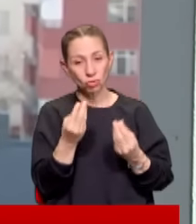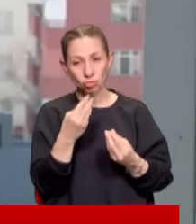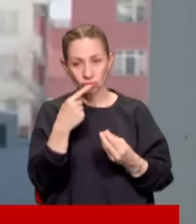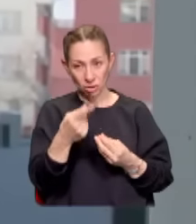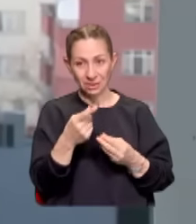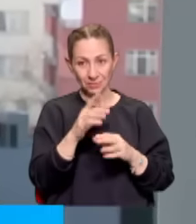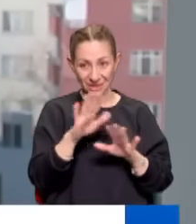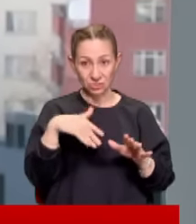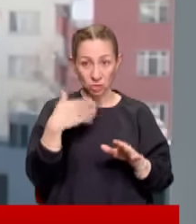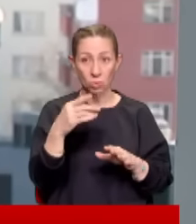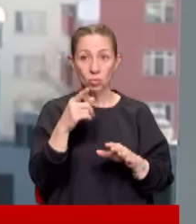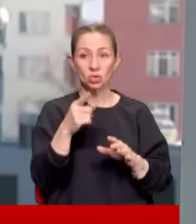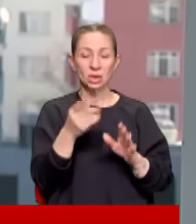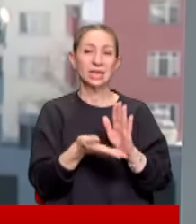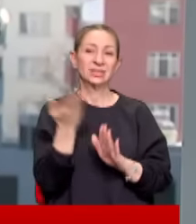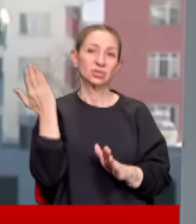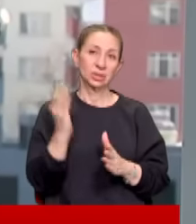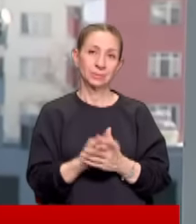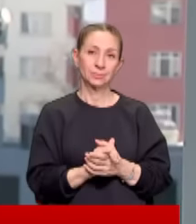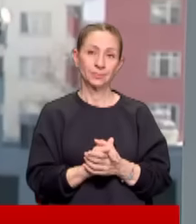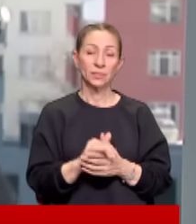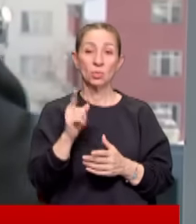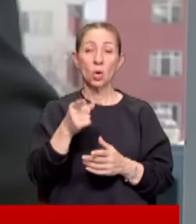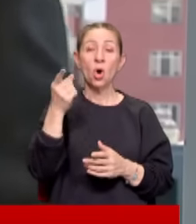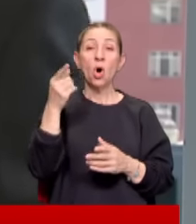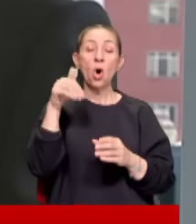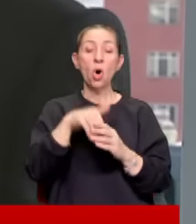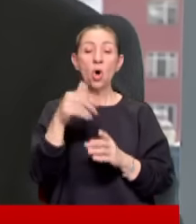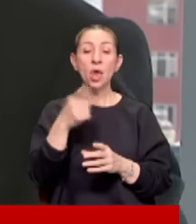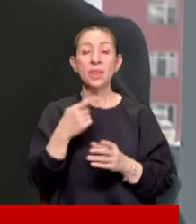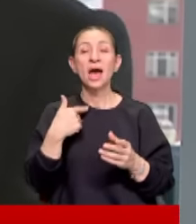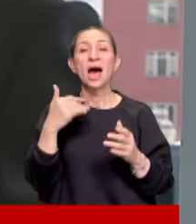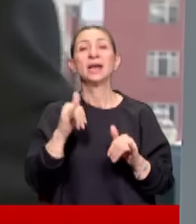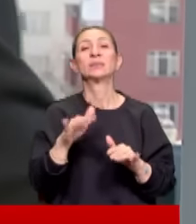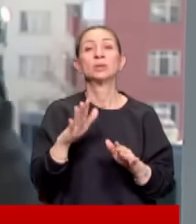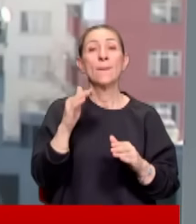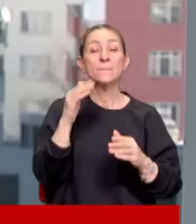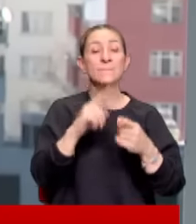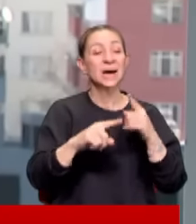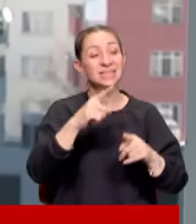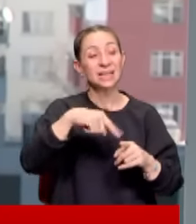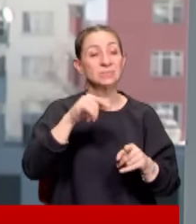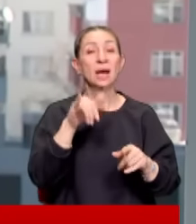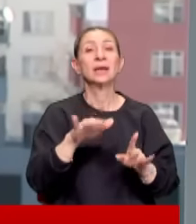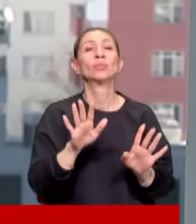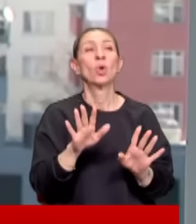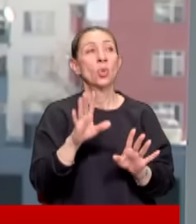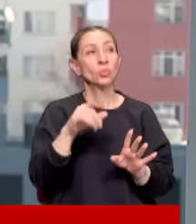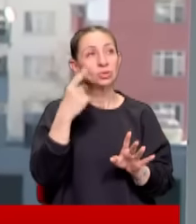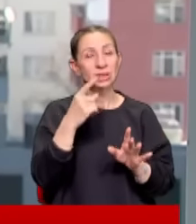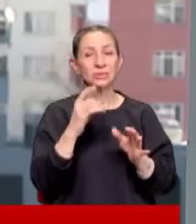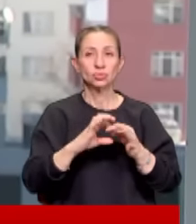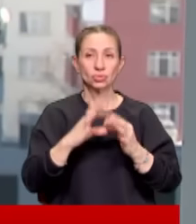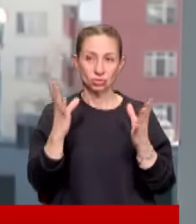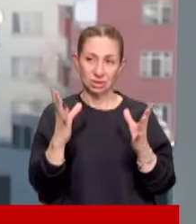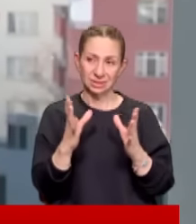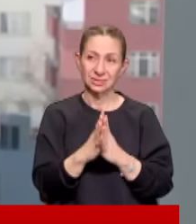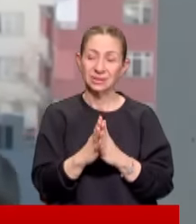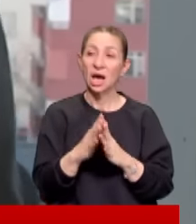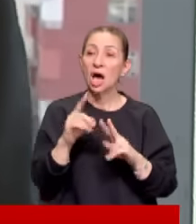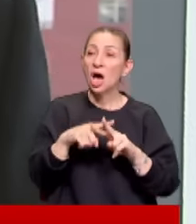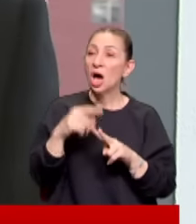hususlar bunu ortadan kaldıracağız. Bu oy oranını hak etmiyoruz. Partililerimiz de hak etmiyor. Dolayısıyla bunu telafi edeceğiz. Çok